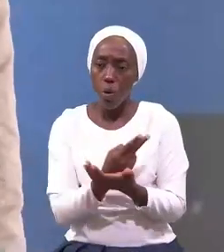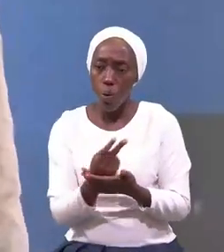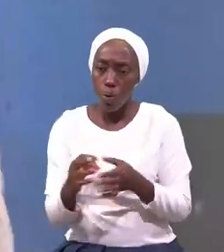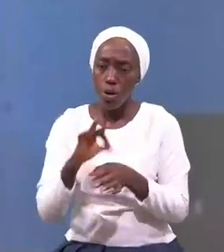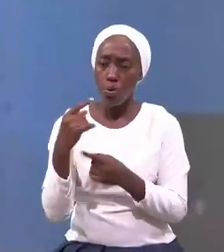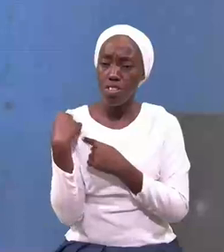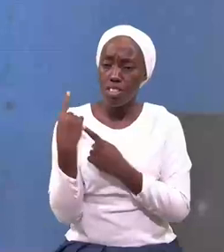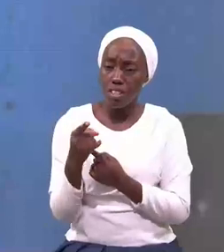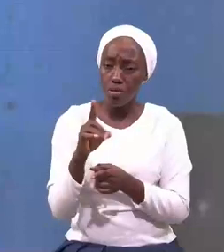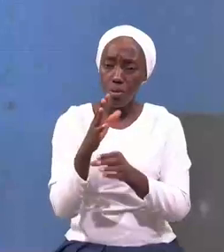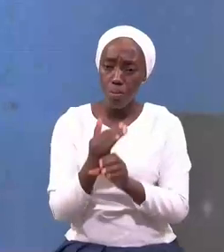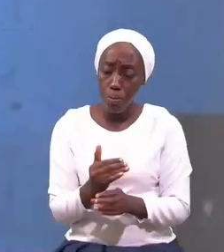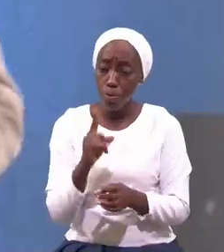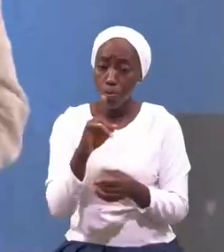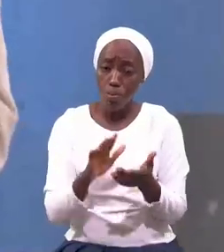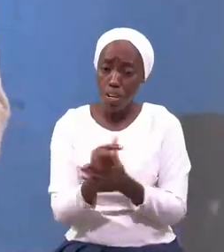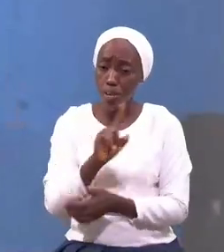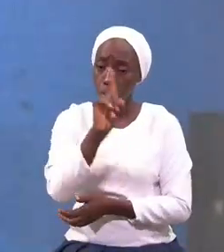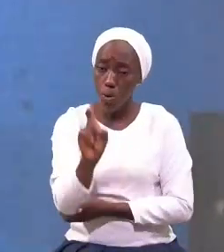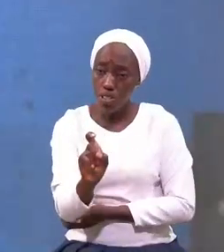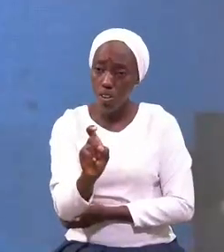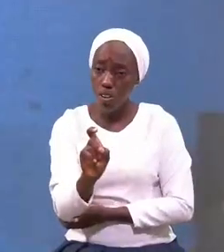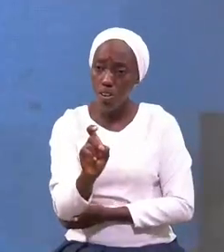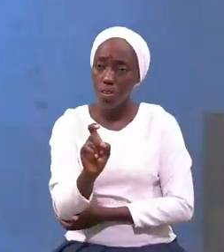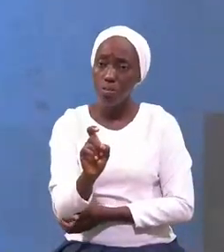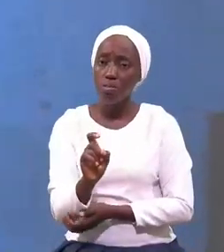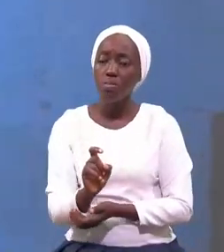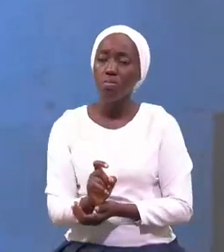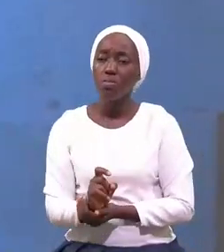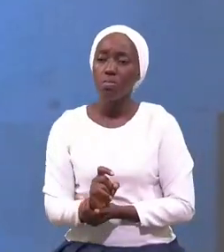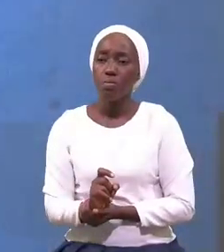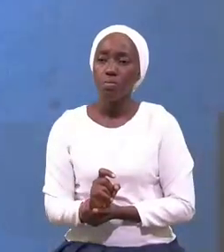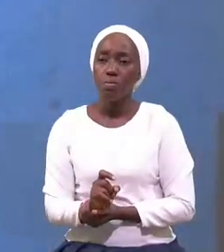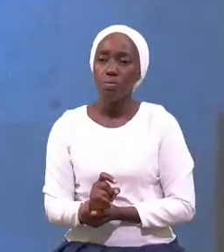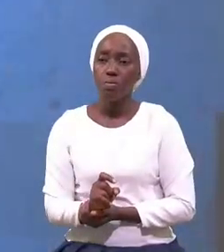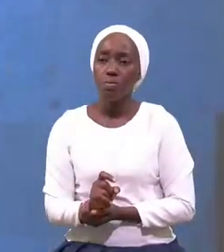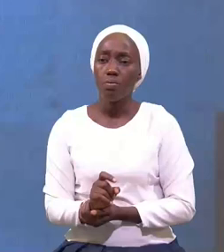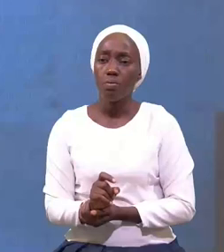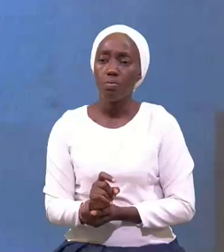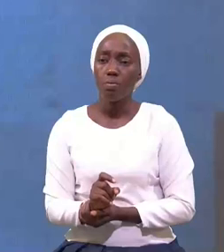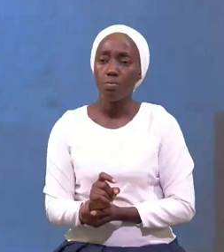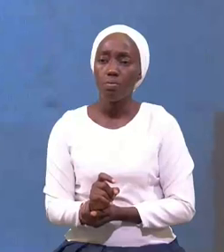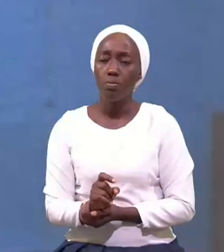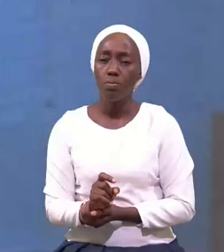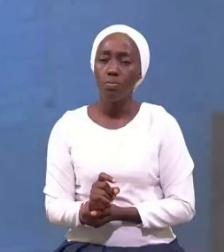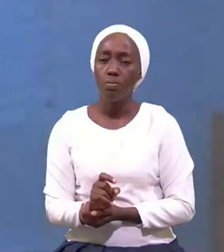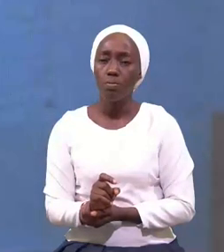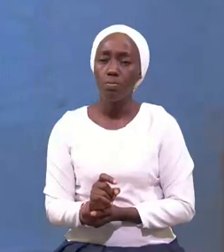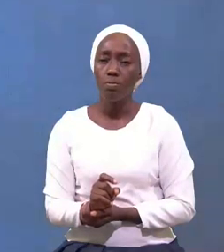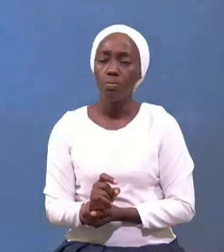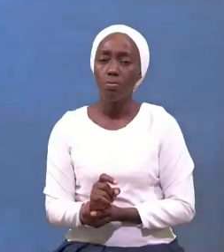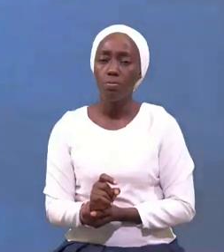Et vous êtes propre, vous êtes stable, vous êtes ferme dans la doctrine. Mais dites-moi quelque chose. Mais est-ce que vous avez reçu le Saint-Esprit depuis que vous avez cru?